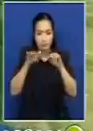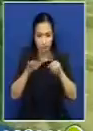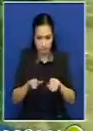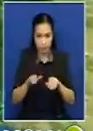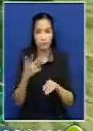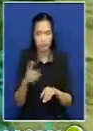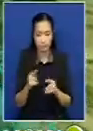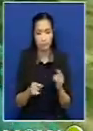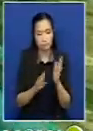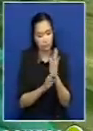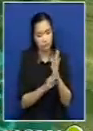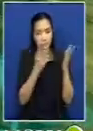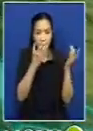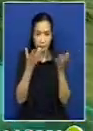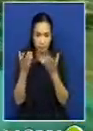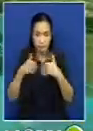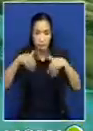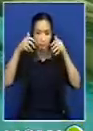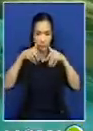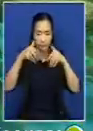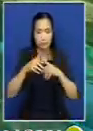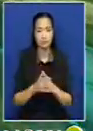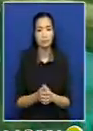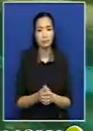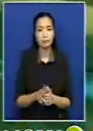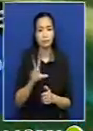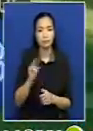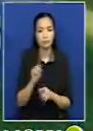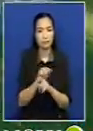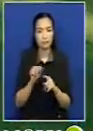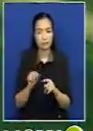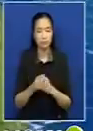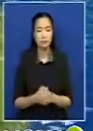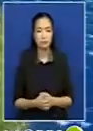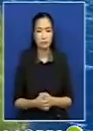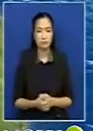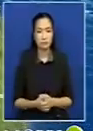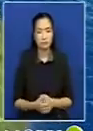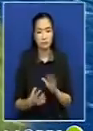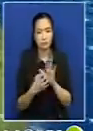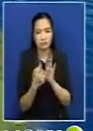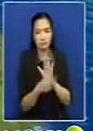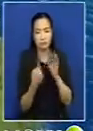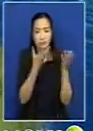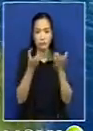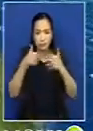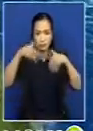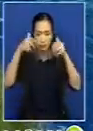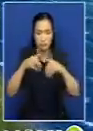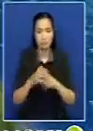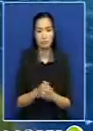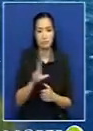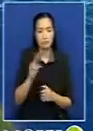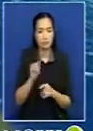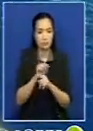แล้วนะครับภาคตะวันออกมีเมฆเป็นส่วนมากฝนฟ้าคะนองร้อยละ30ของพื้นที่ภาคกลางมีเมฆเป็นส่วนมากฝนฟ้าคะนองร้อย